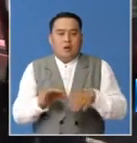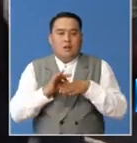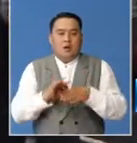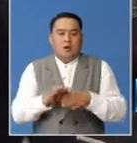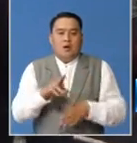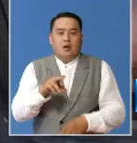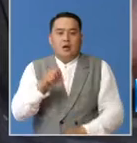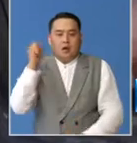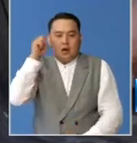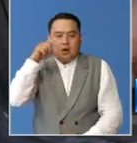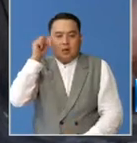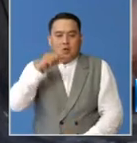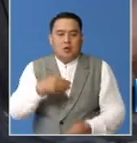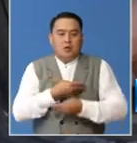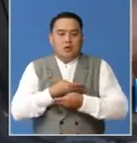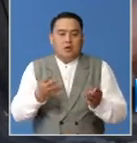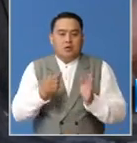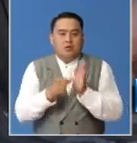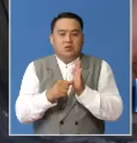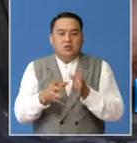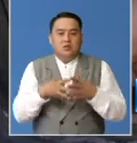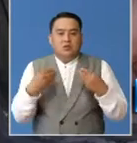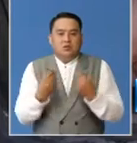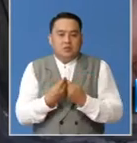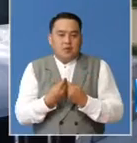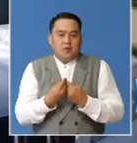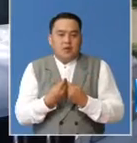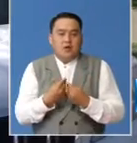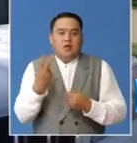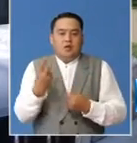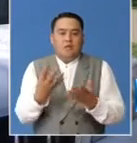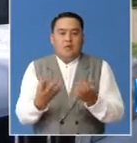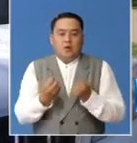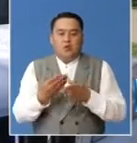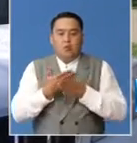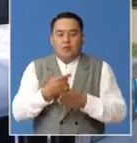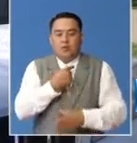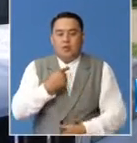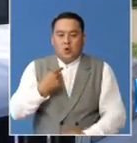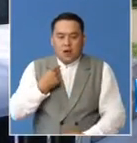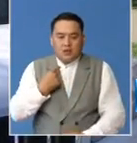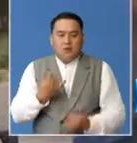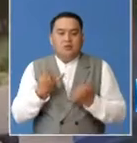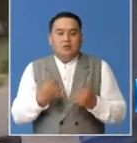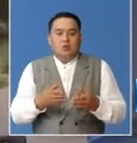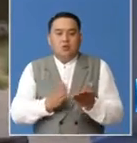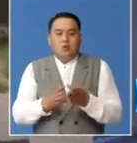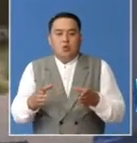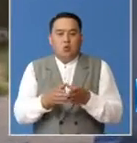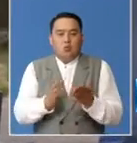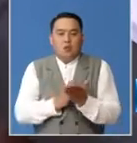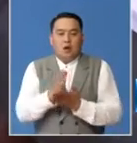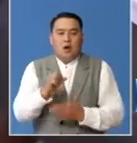селе Карабулак. Здесь мясо раздали 6 семьям репатриантов. Еще 2 получили помощь в Талдыкургане. Сейчас группа направилась в